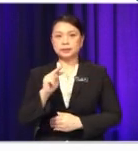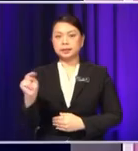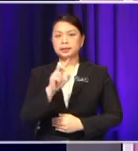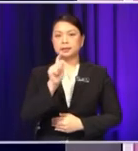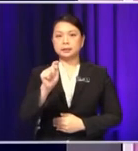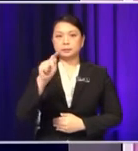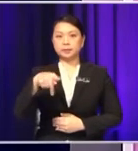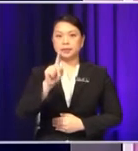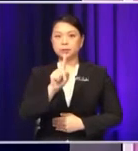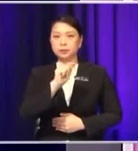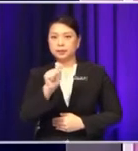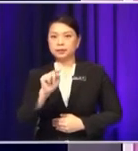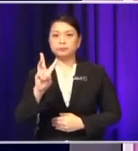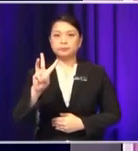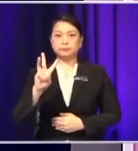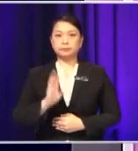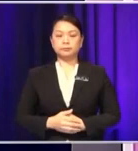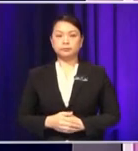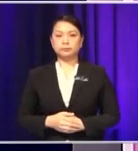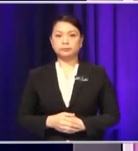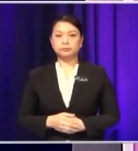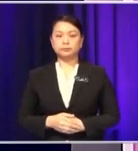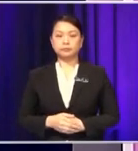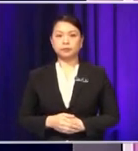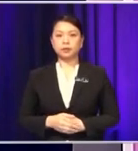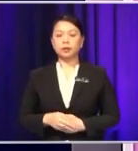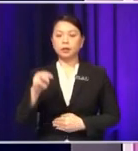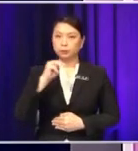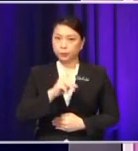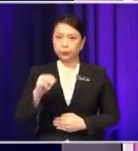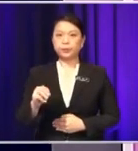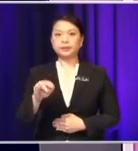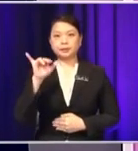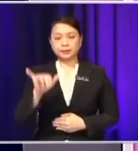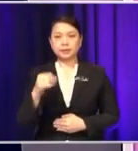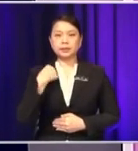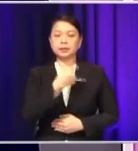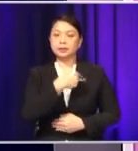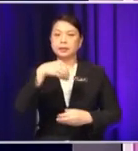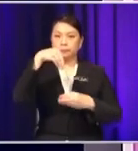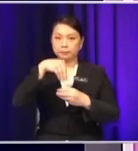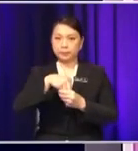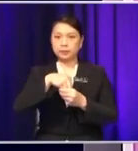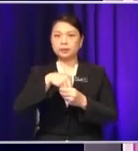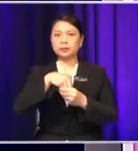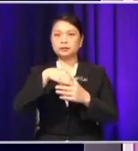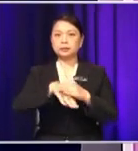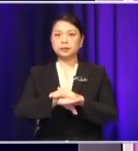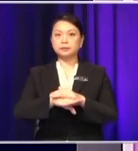TP6. Okey. Dan kategori murid yang kita masuk dalam ujian akhir ini